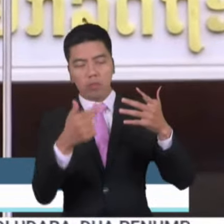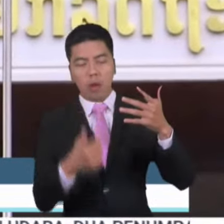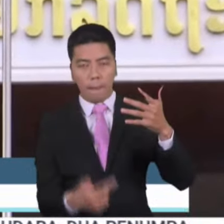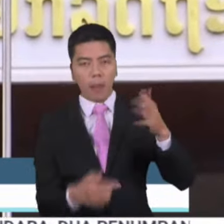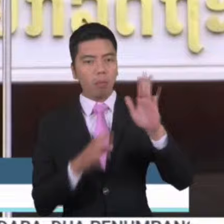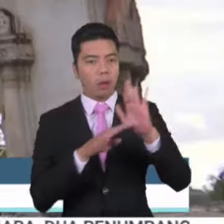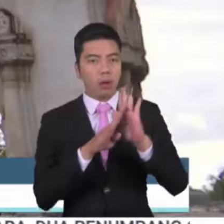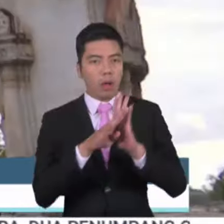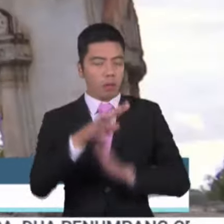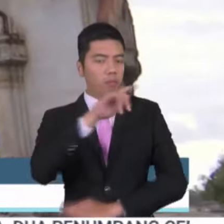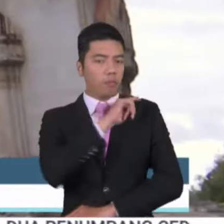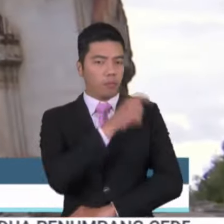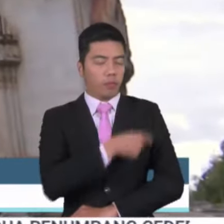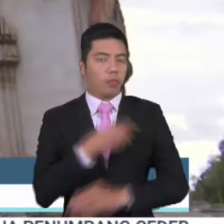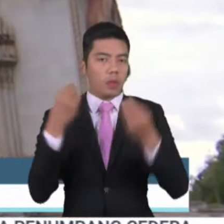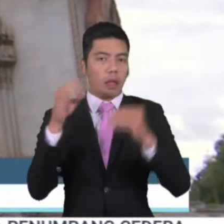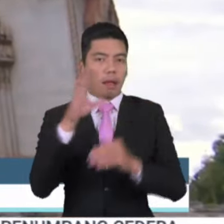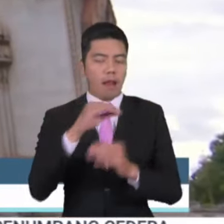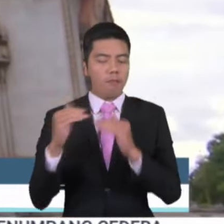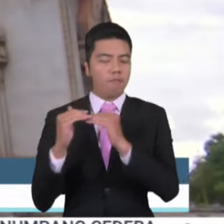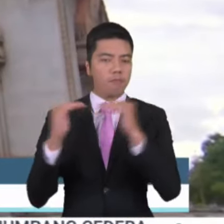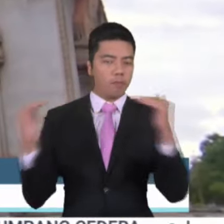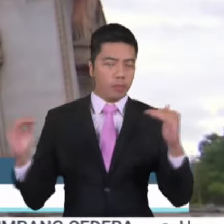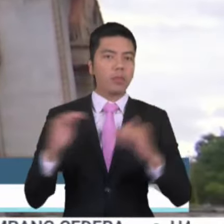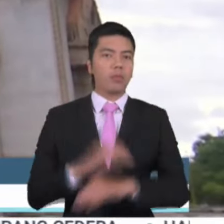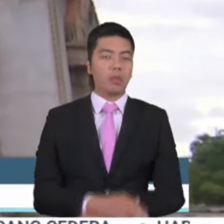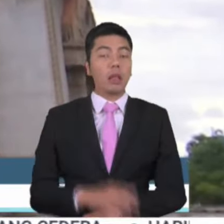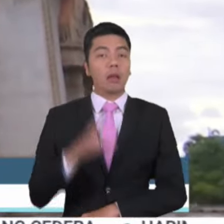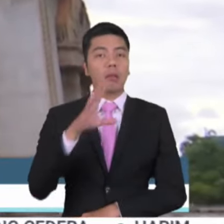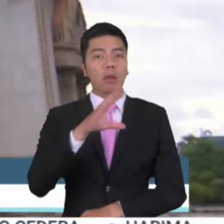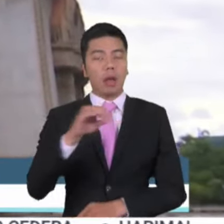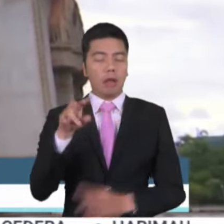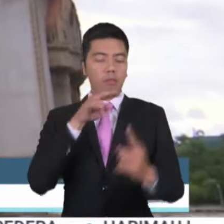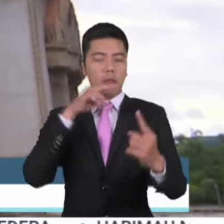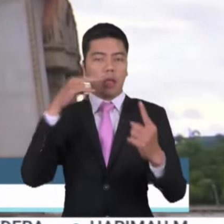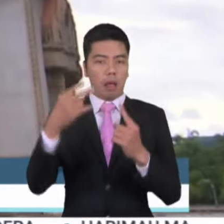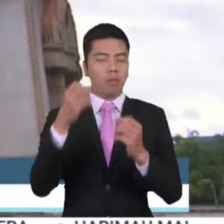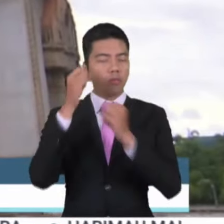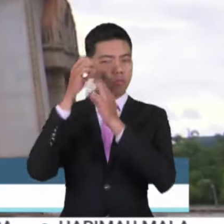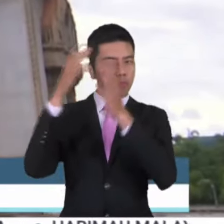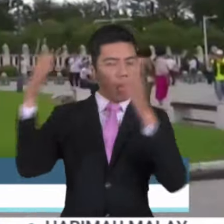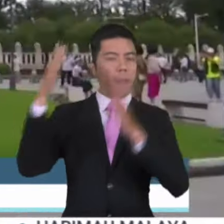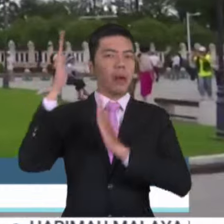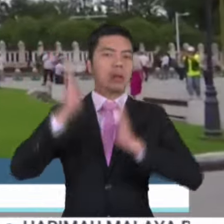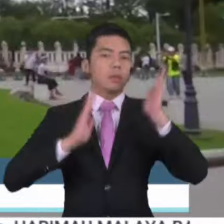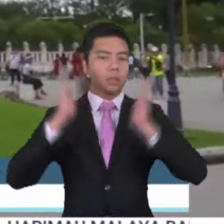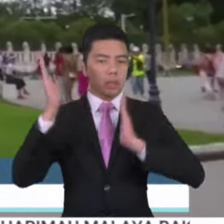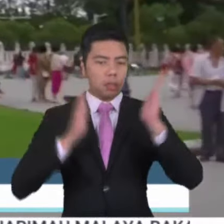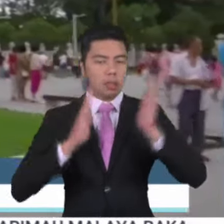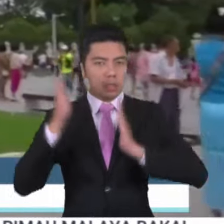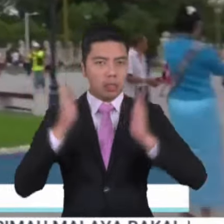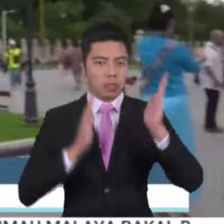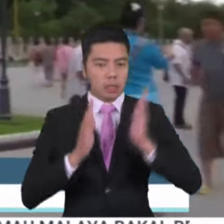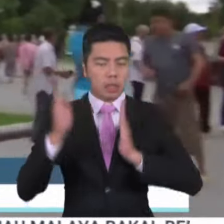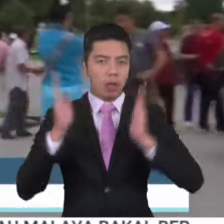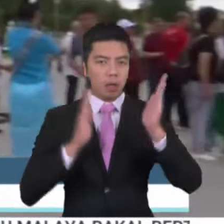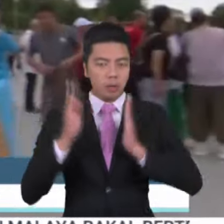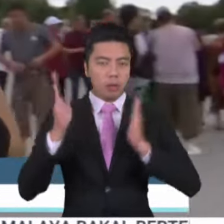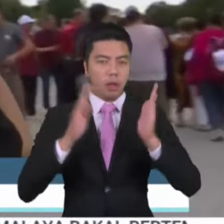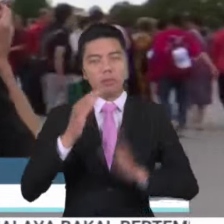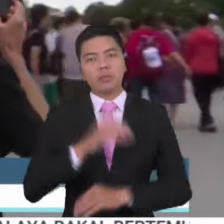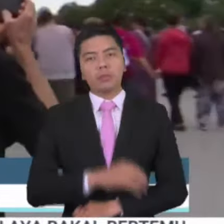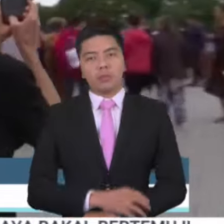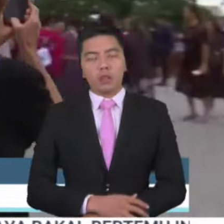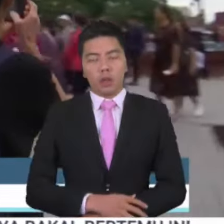yang inklusif dan saksama, serta aspirasi Malaysia ke arah pembebasan gas rumah kaca sifar